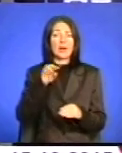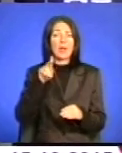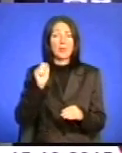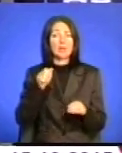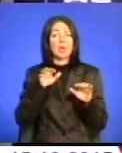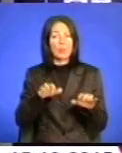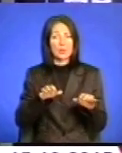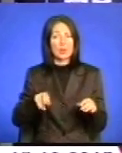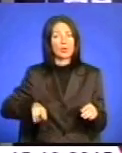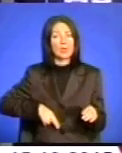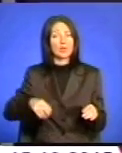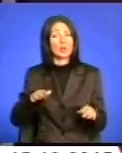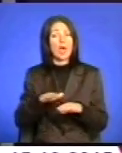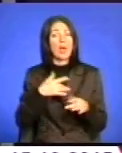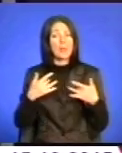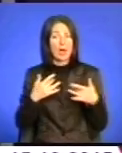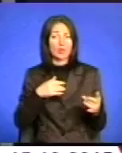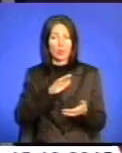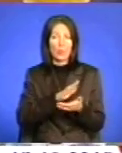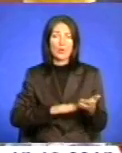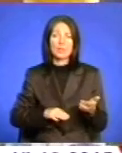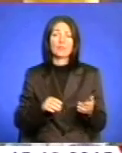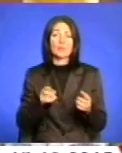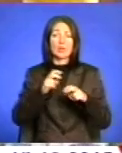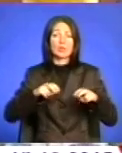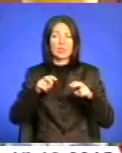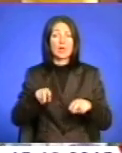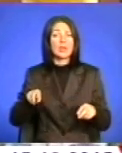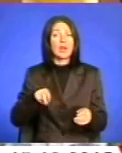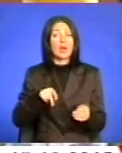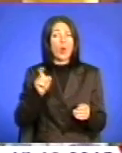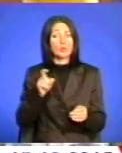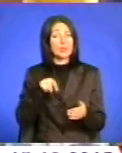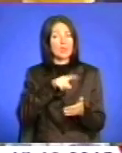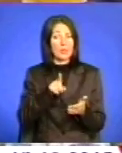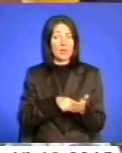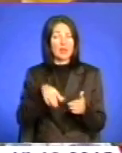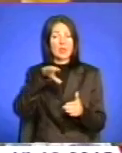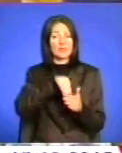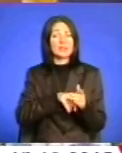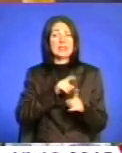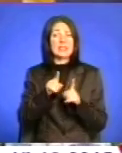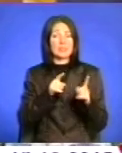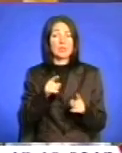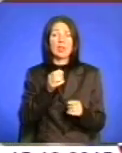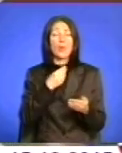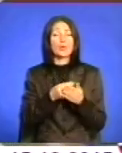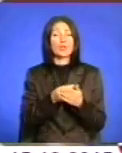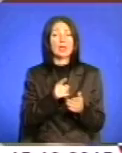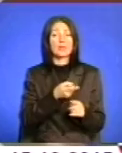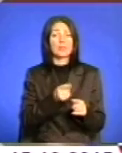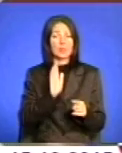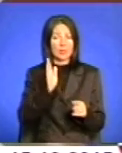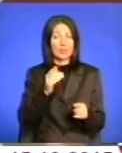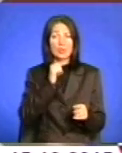таки перейшли до розгляду господарських питань, а на сам кінець внесли зміни до бюджету на поточний рік. Додаткові субвенції